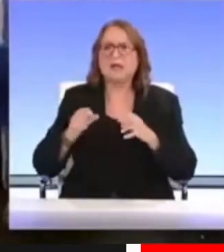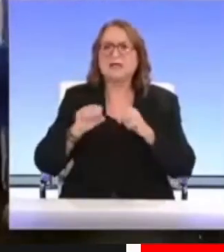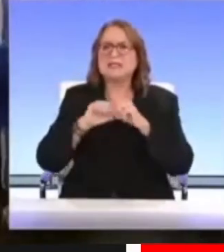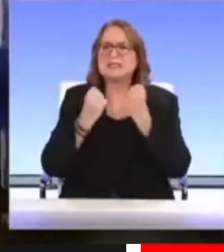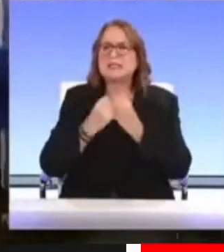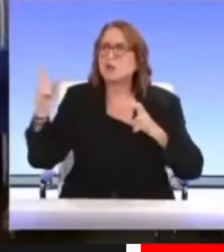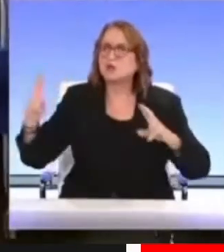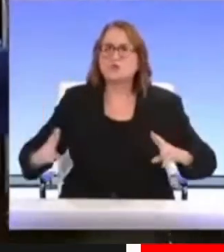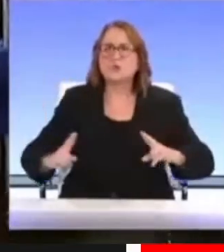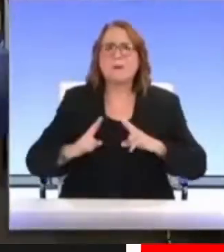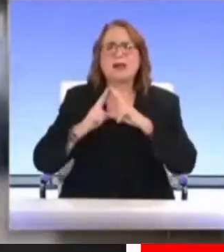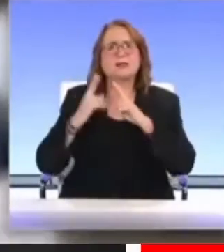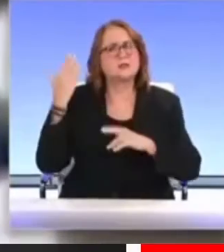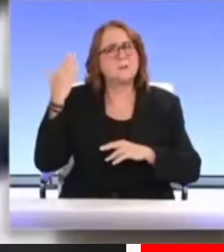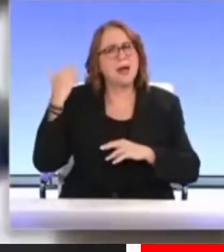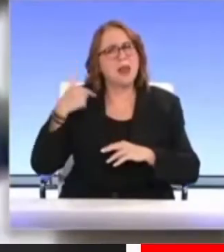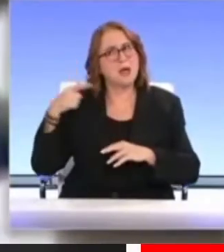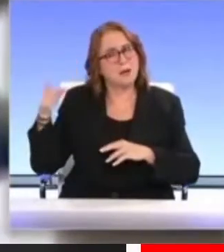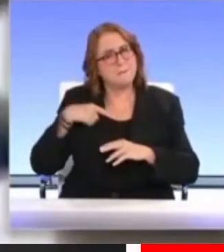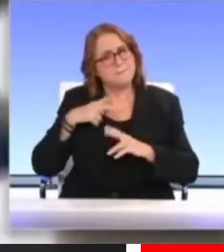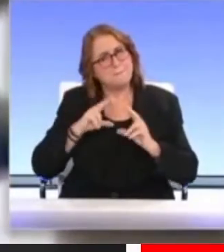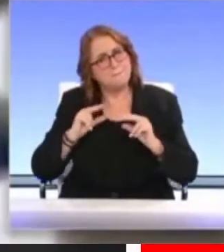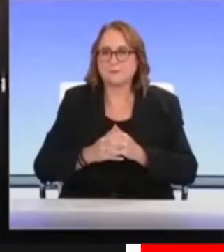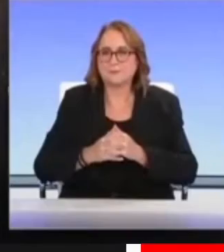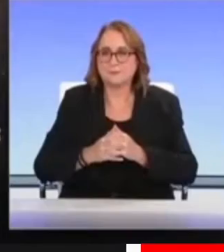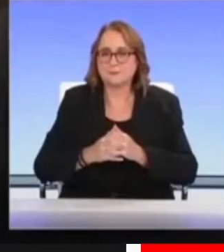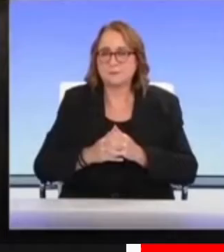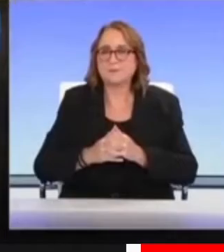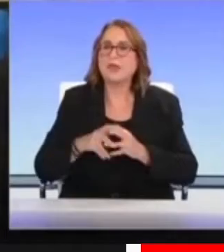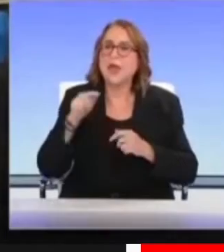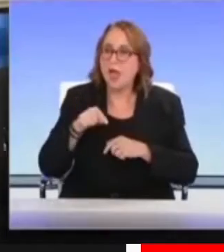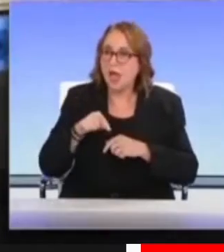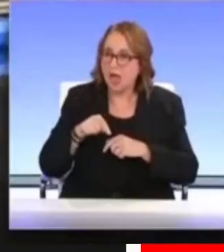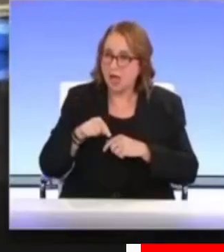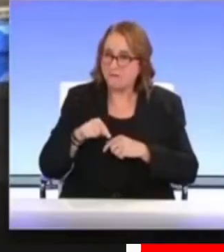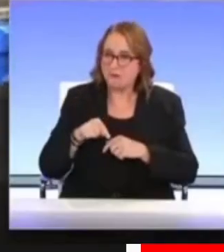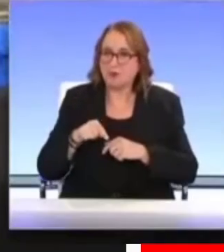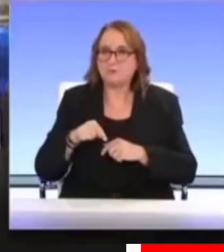πρέπει να είμαστε σε θέση να αντιμετωπίσουμε προκλήσεις και απειλές στη γειτονιά μας. Το είχα επίσης